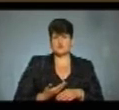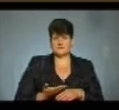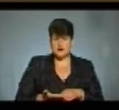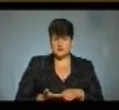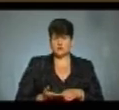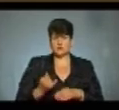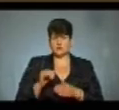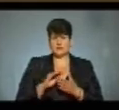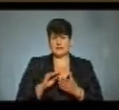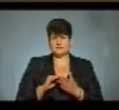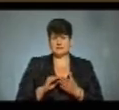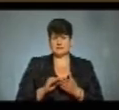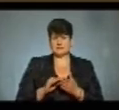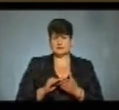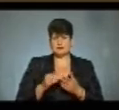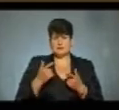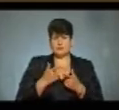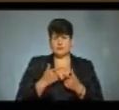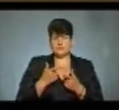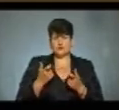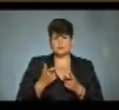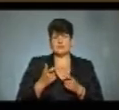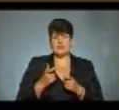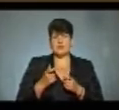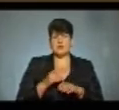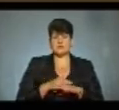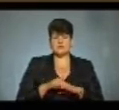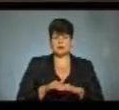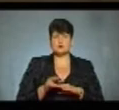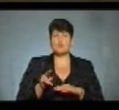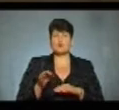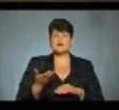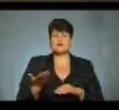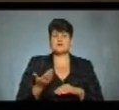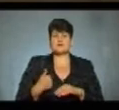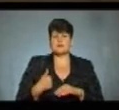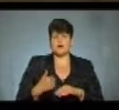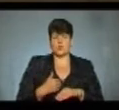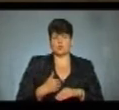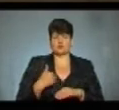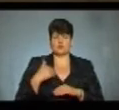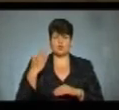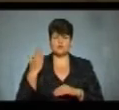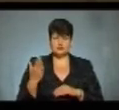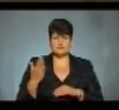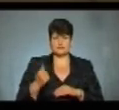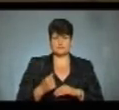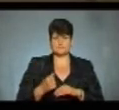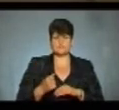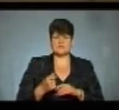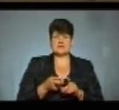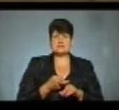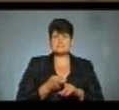тут написати, повідомити адресу, і по якій я хочу, де я хочу проголосувати, власне, і в